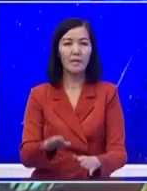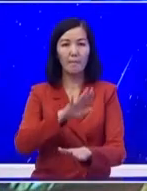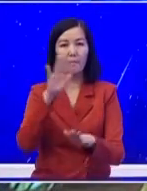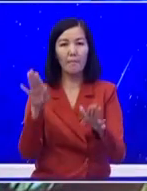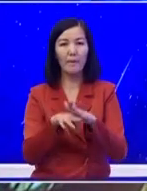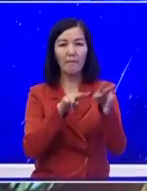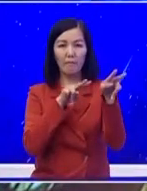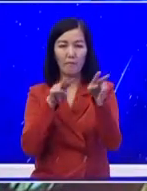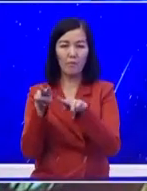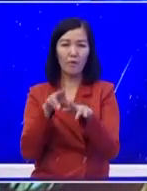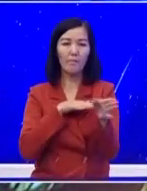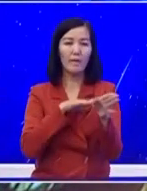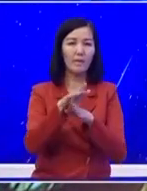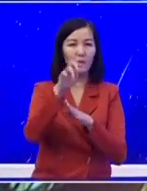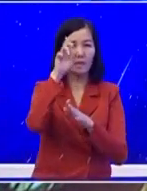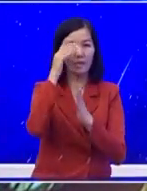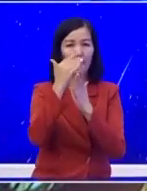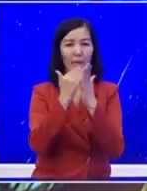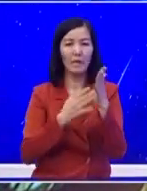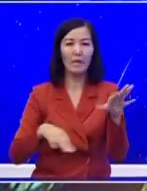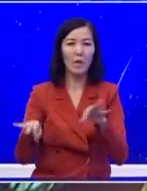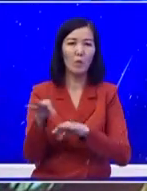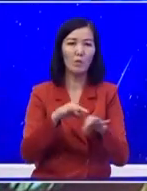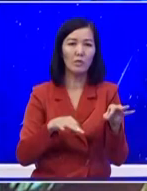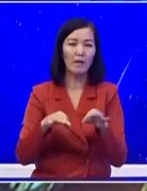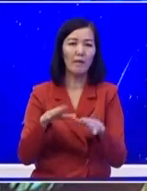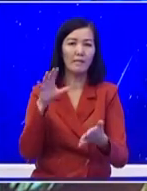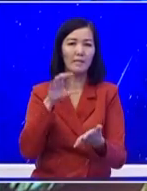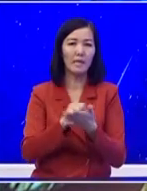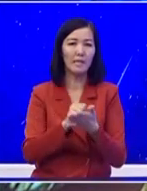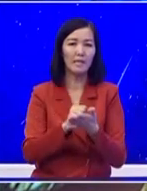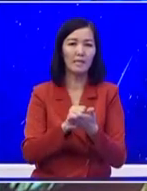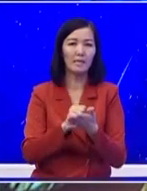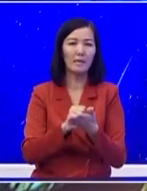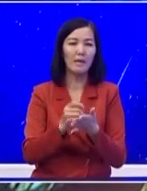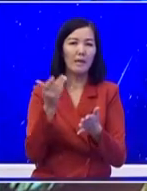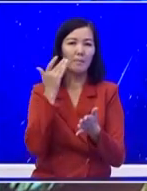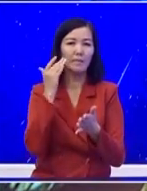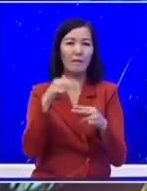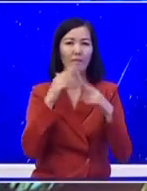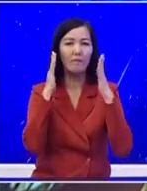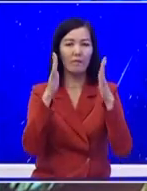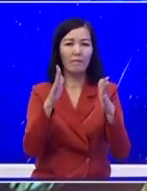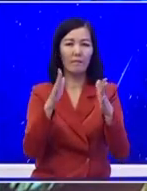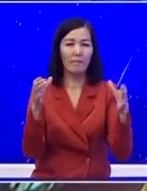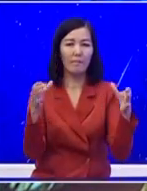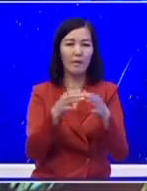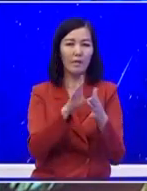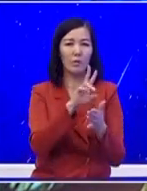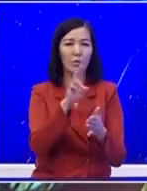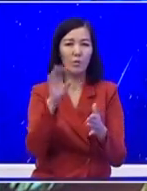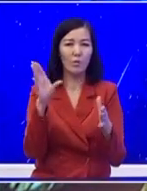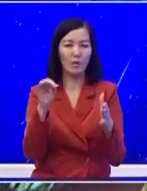Под контролем. Реализация государственной программы «Дорожная карта занятости» находится под постоянным вниманием ведущей партии страны Нур